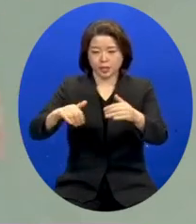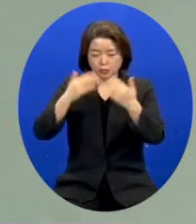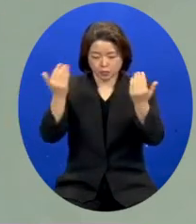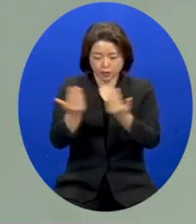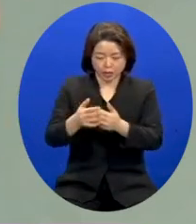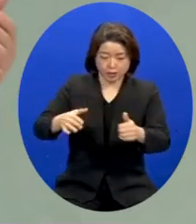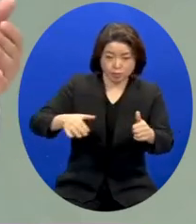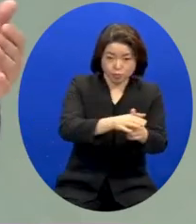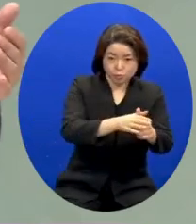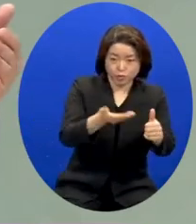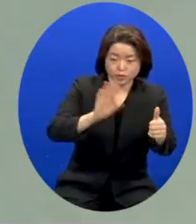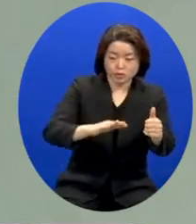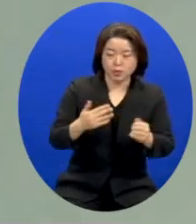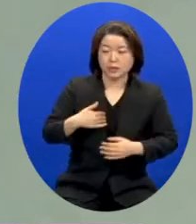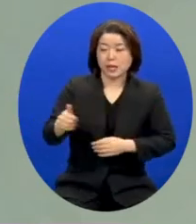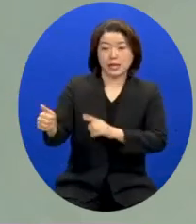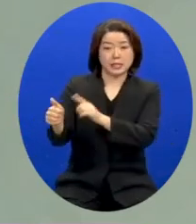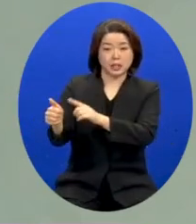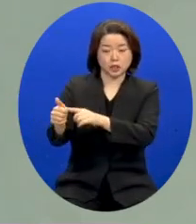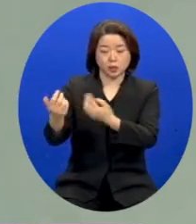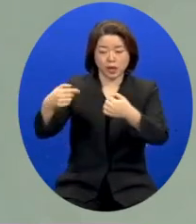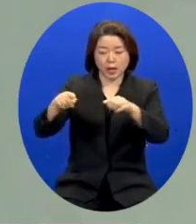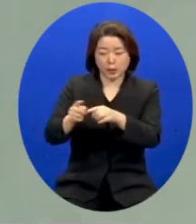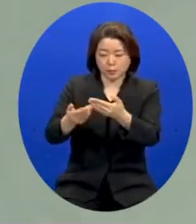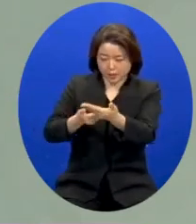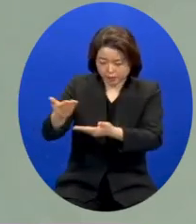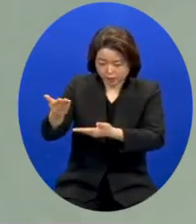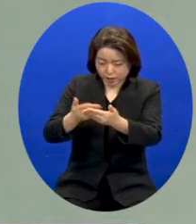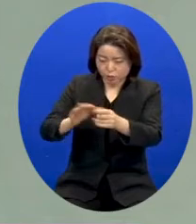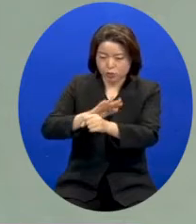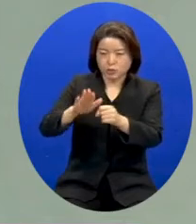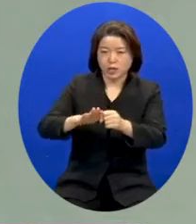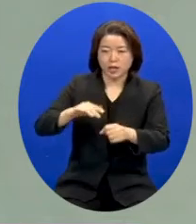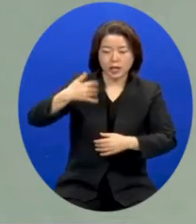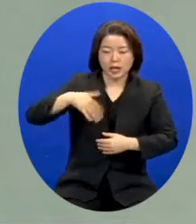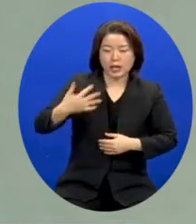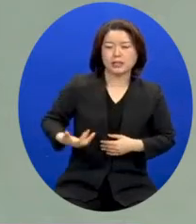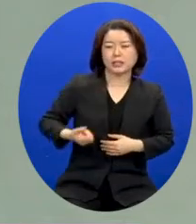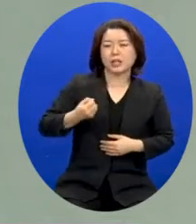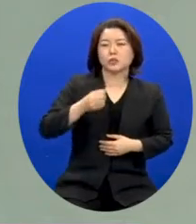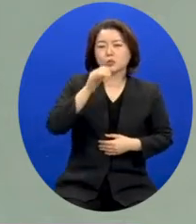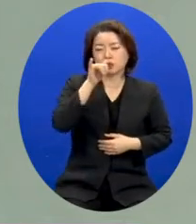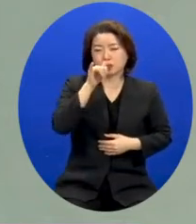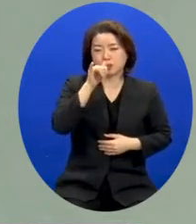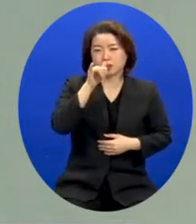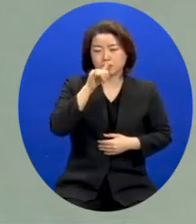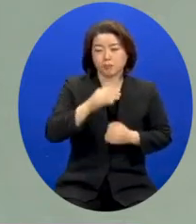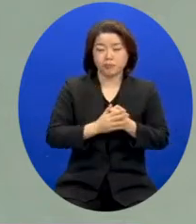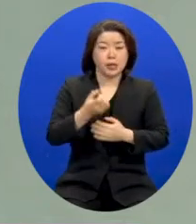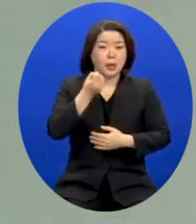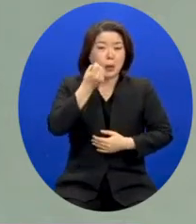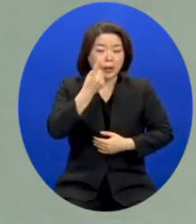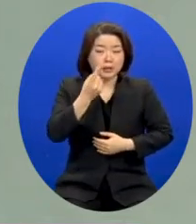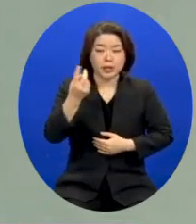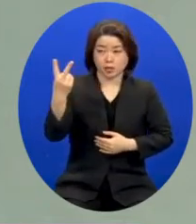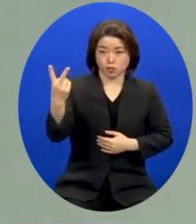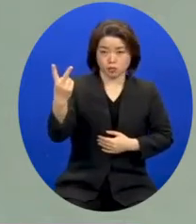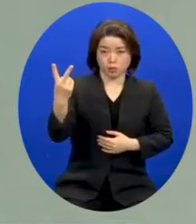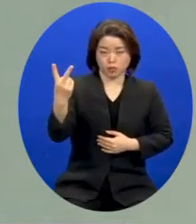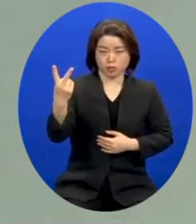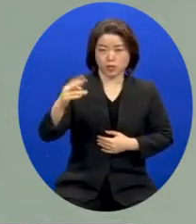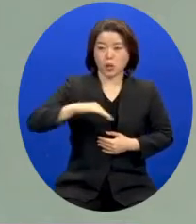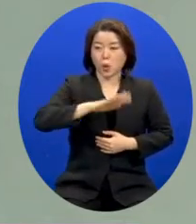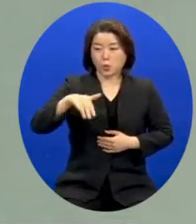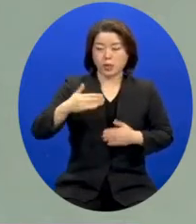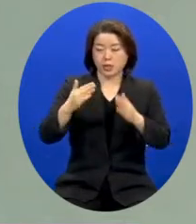죽였지만 나는 그와 함께 나눌 사랑을 아직도 가지고 있기 때문에 한 달에 두 번